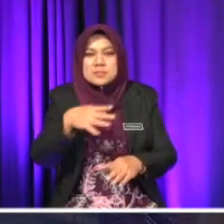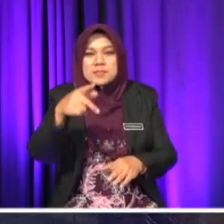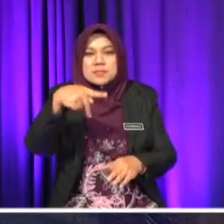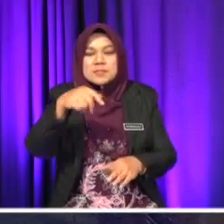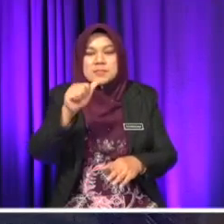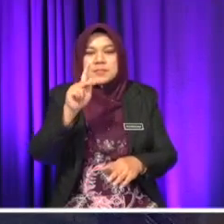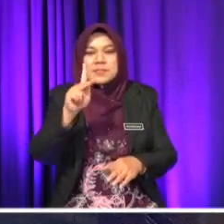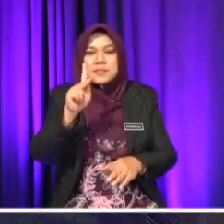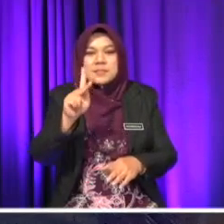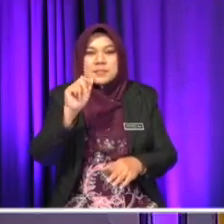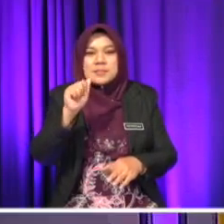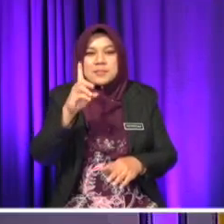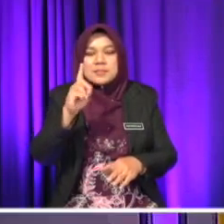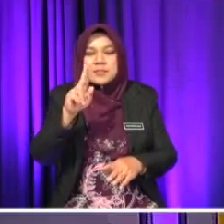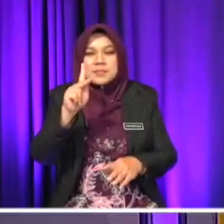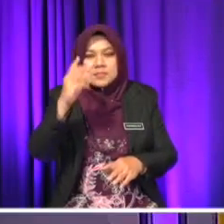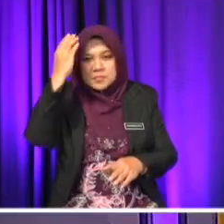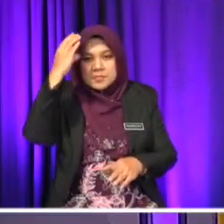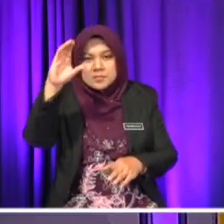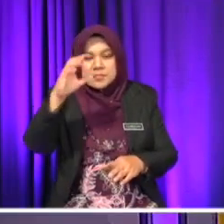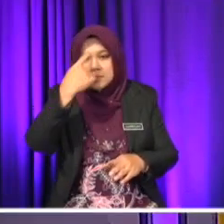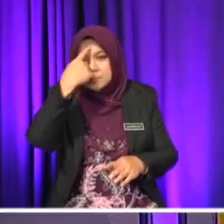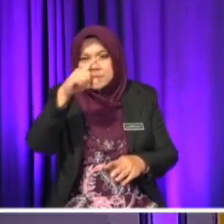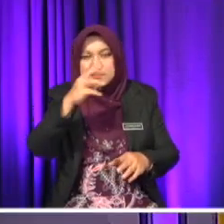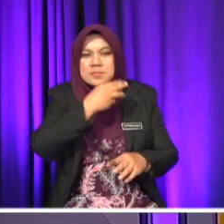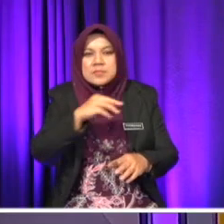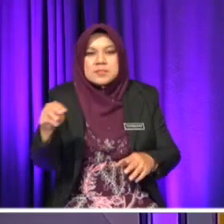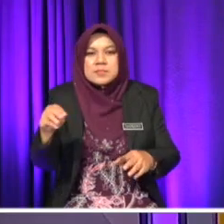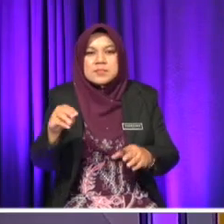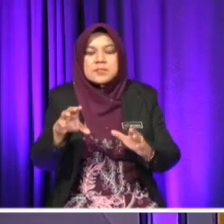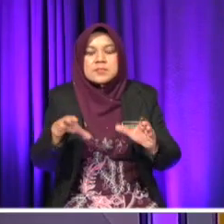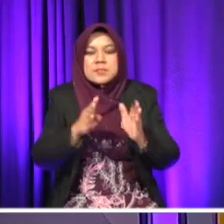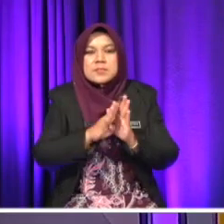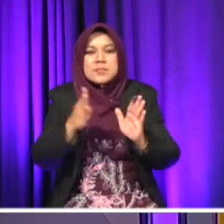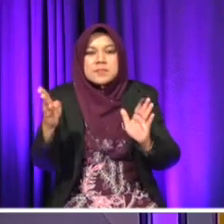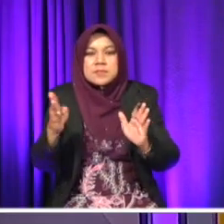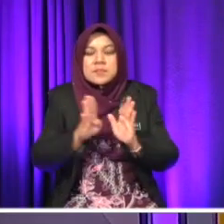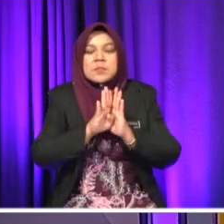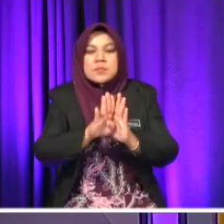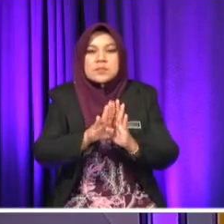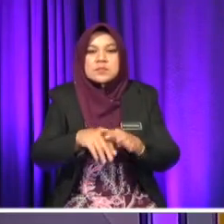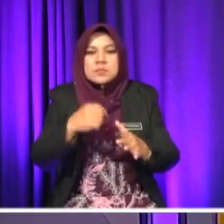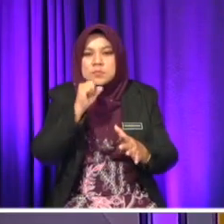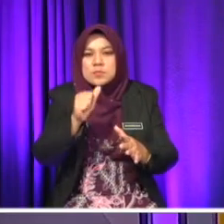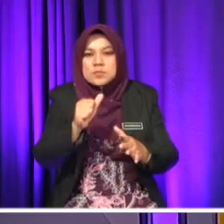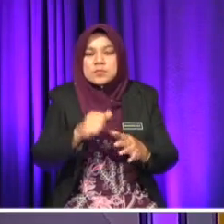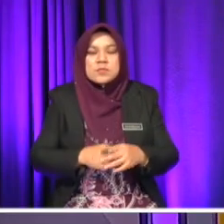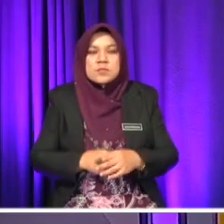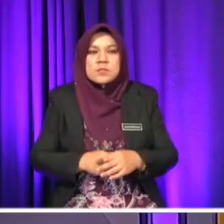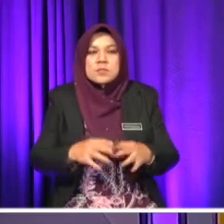jadi ini antara kreativity untuk mereka ketika membuat pembentangan tidak semestinya membentang secara